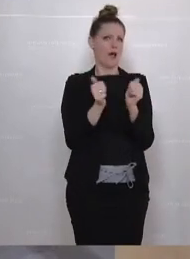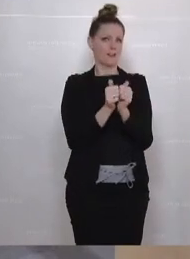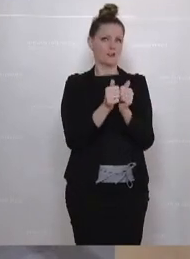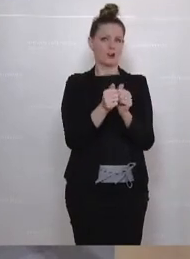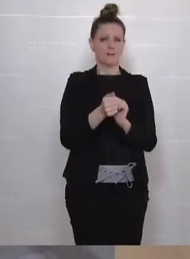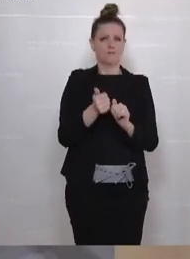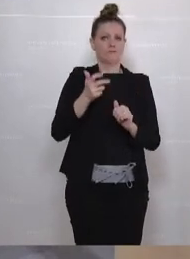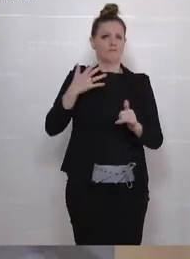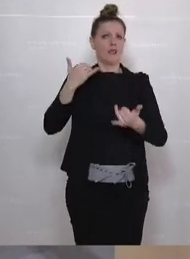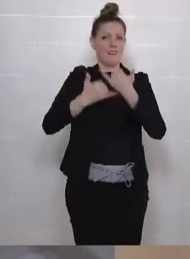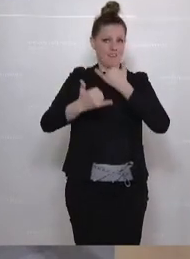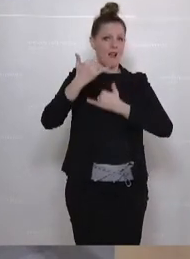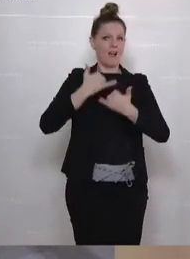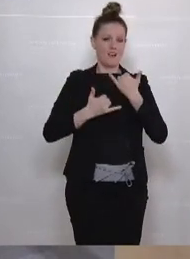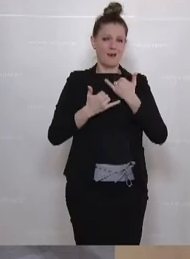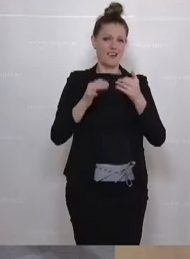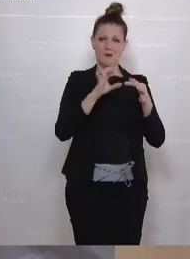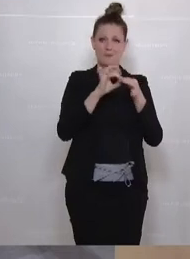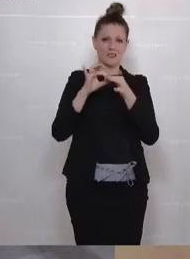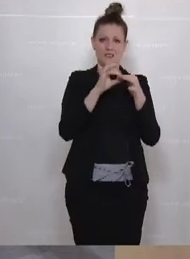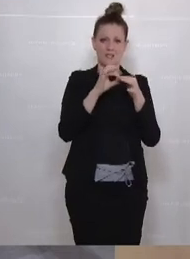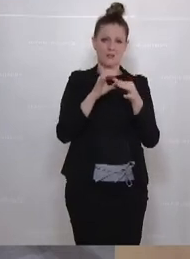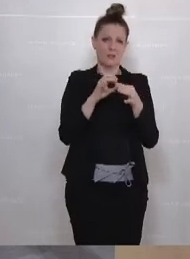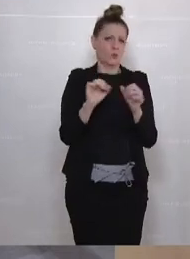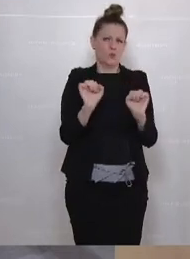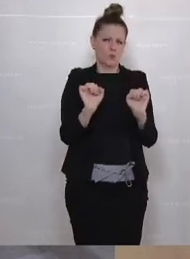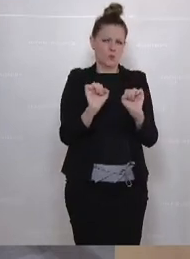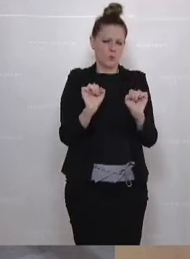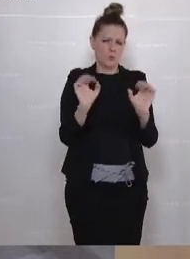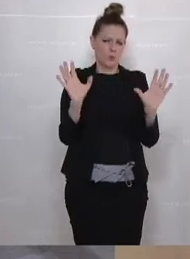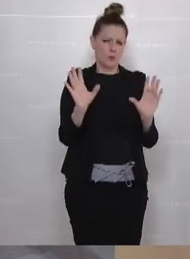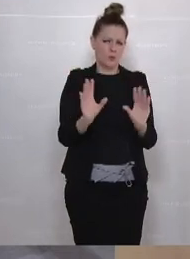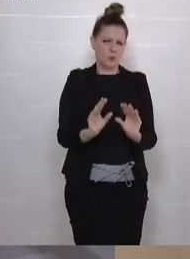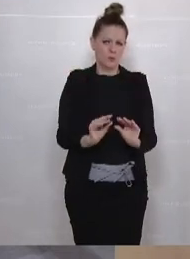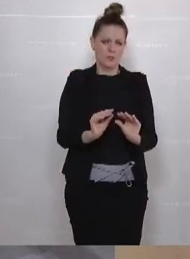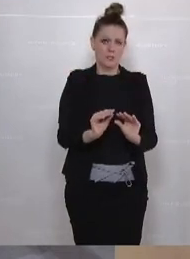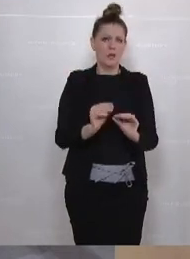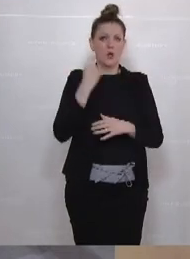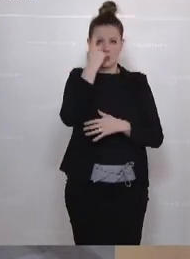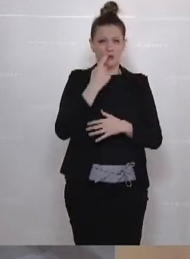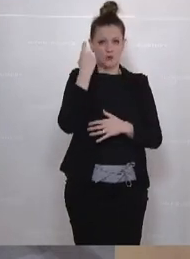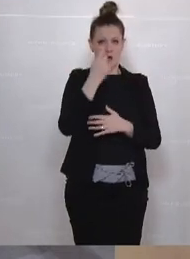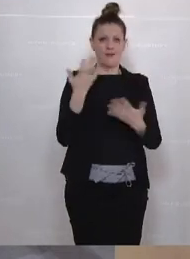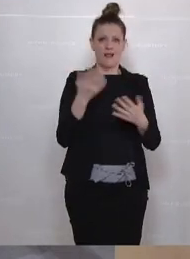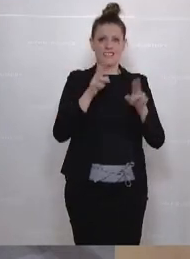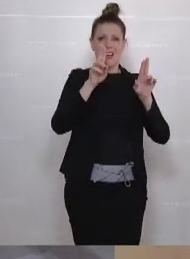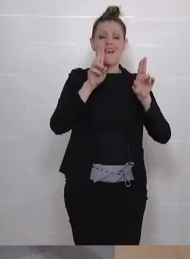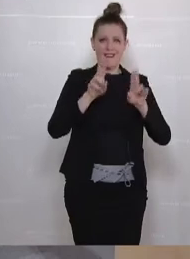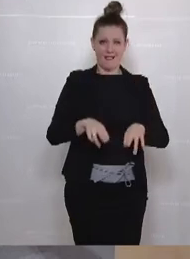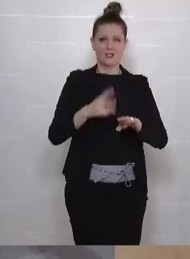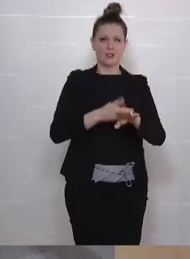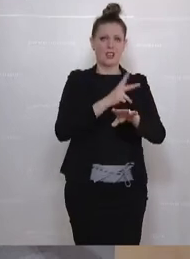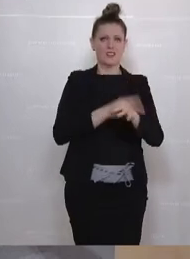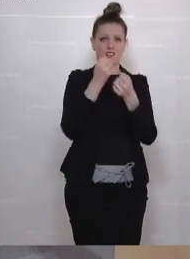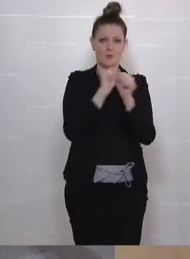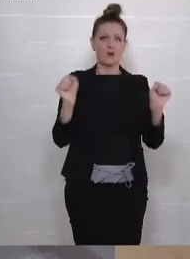letzten Jahren sind die Beziehungen jedoch abgekühlt und Anlass zur Sorge geben die Lage der Rechtsstaatlichkeit und der